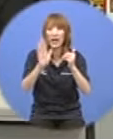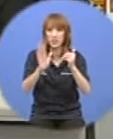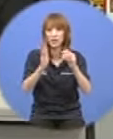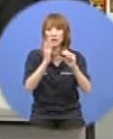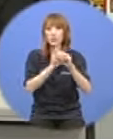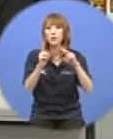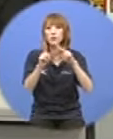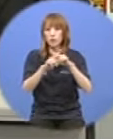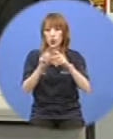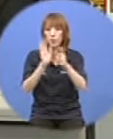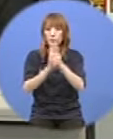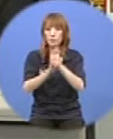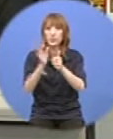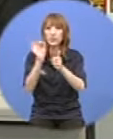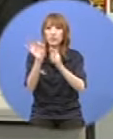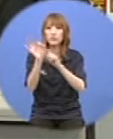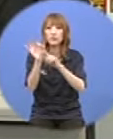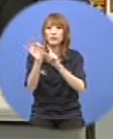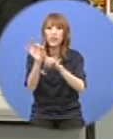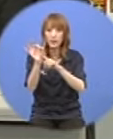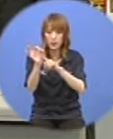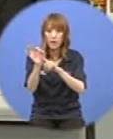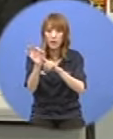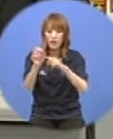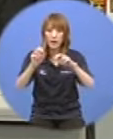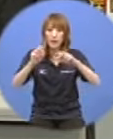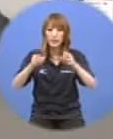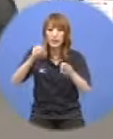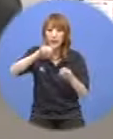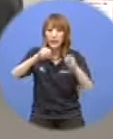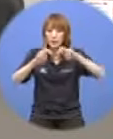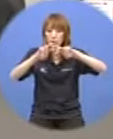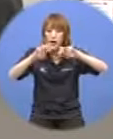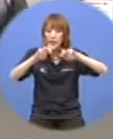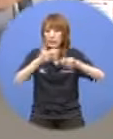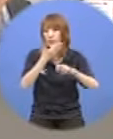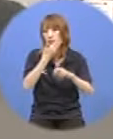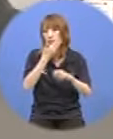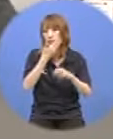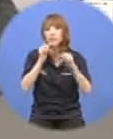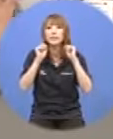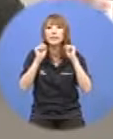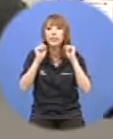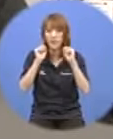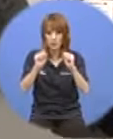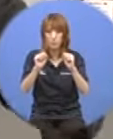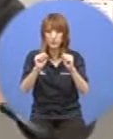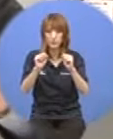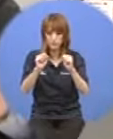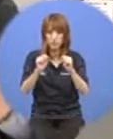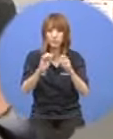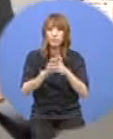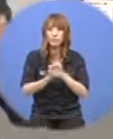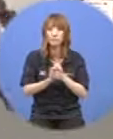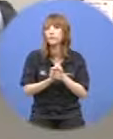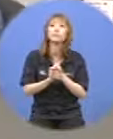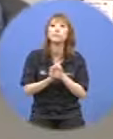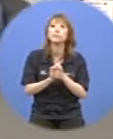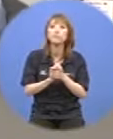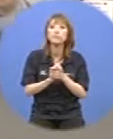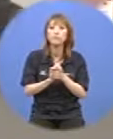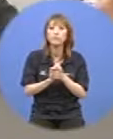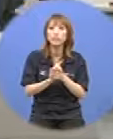成の中では研究開発助成っていうのは大事にしてます、 はい、 これも階層別に組み立てていて、うん、